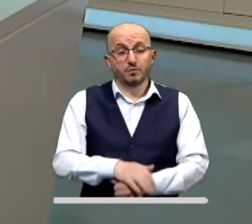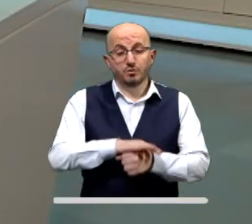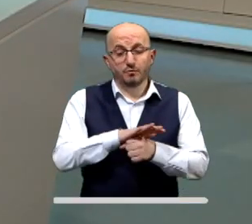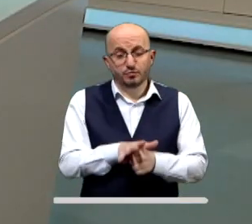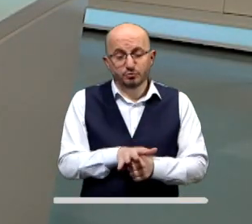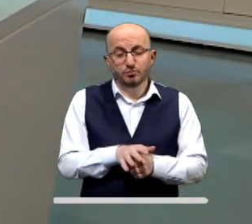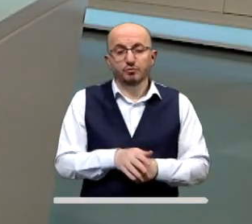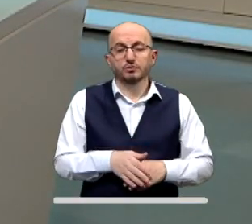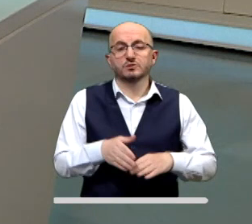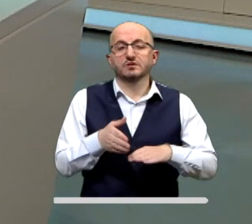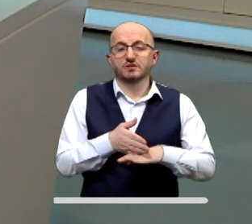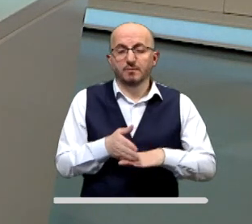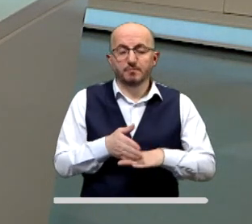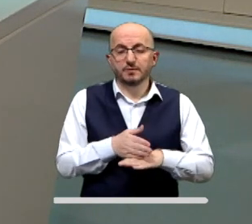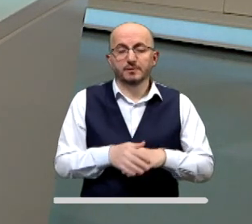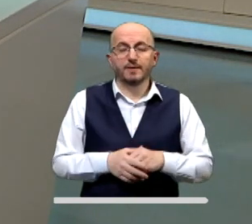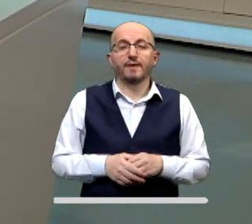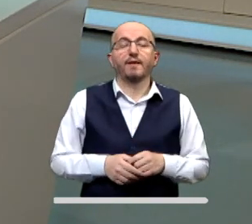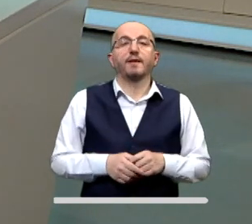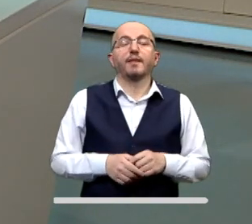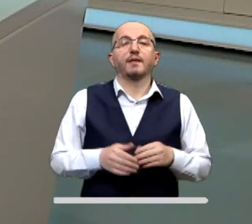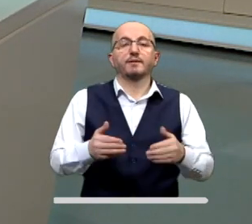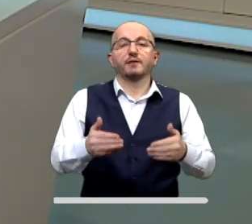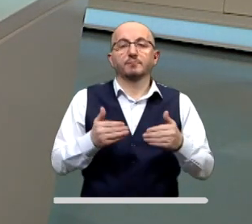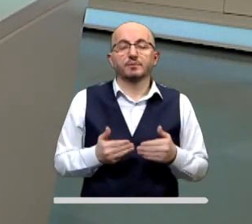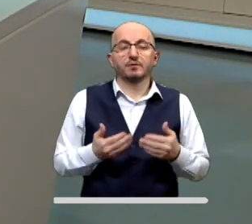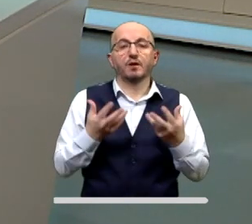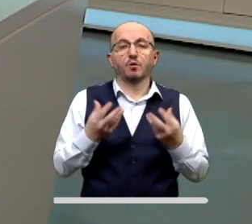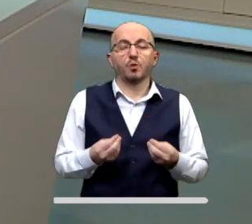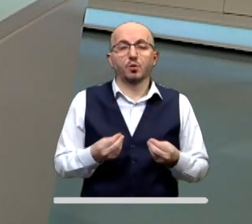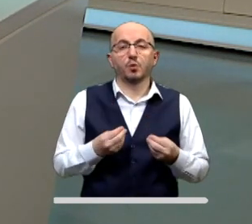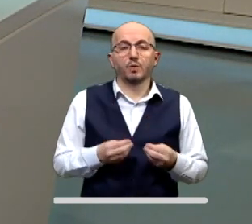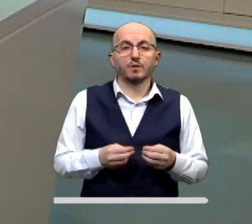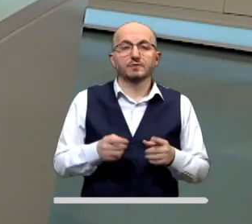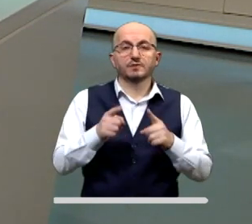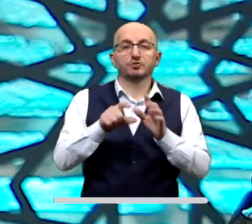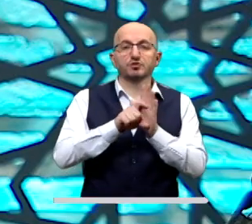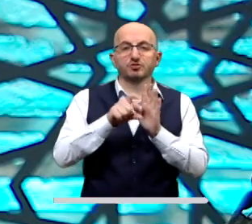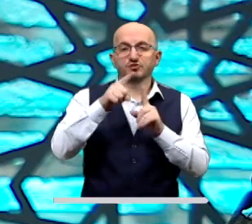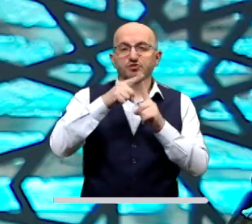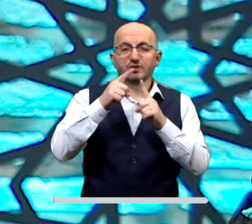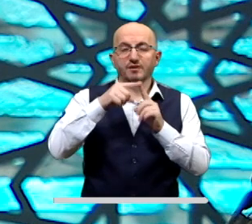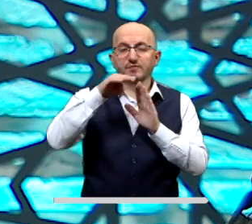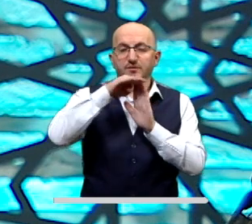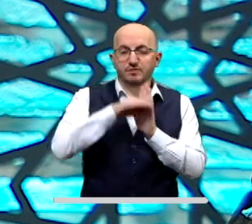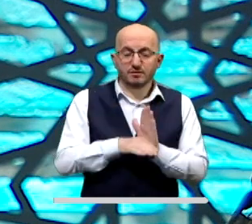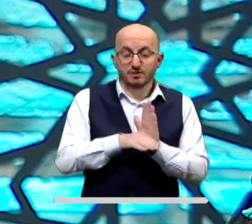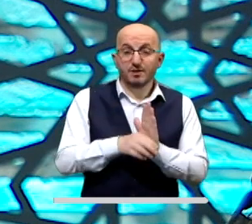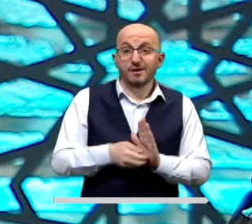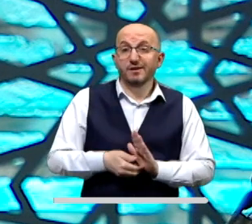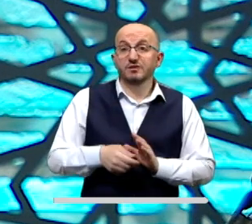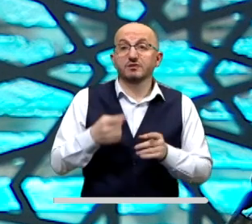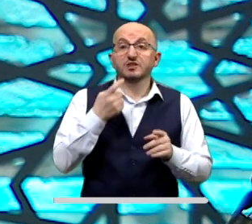19 salgını kapsamında bir takım tedbirler alındı kotalar aşağıya çekildi Ama bu kotalar kaldırıldı mı